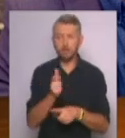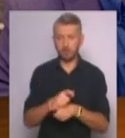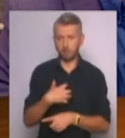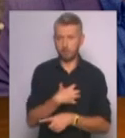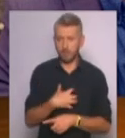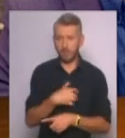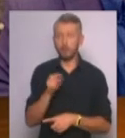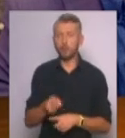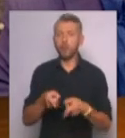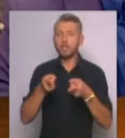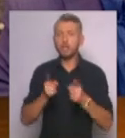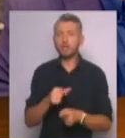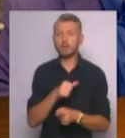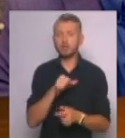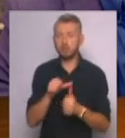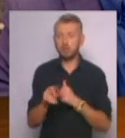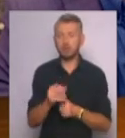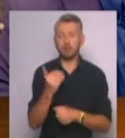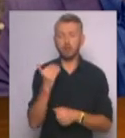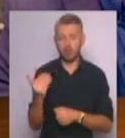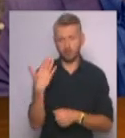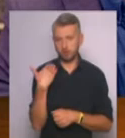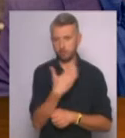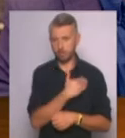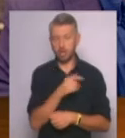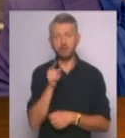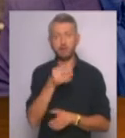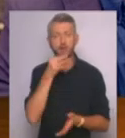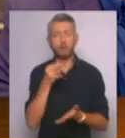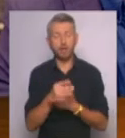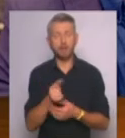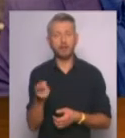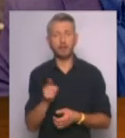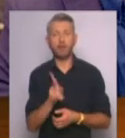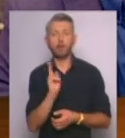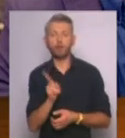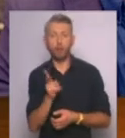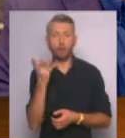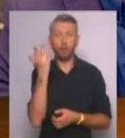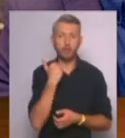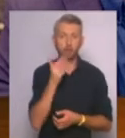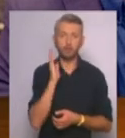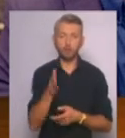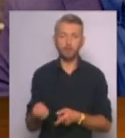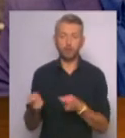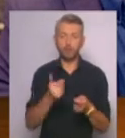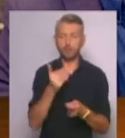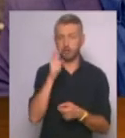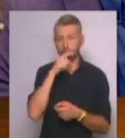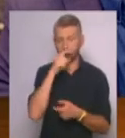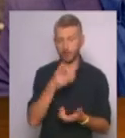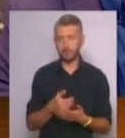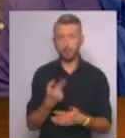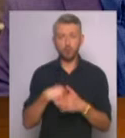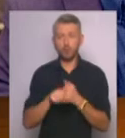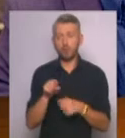воно дійсно саме на ваших плечах. Саме ви відповідаєте за те, хто ж і коли буде вивозити ваше сміття. Тому що тут